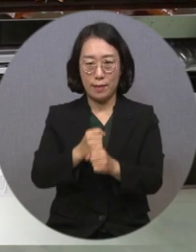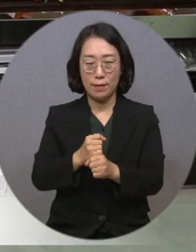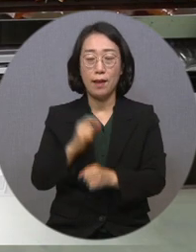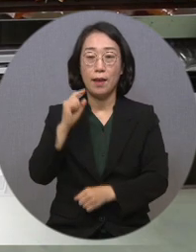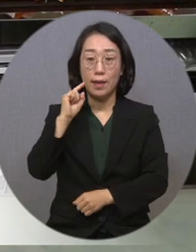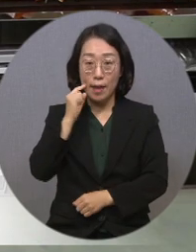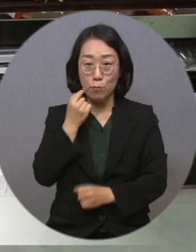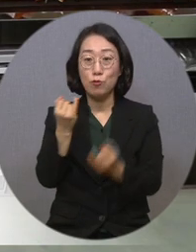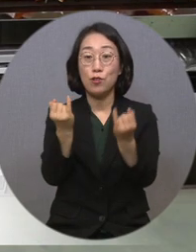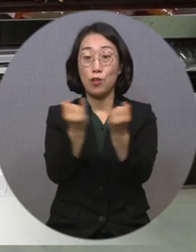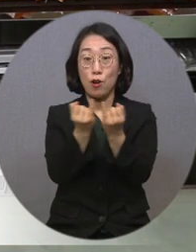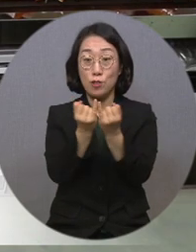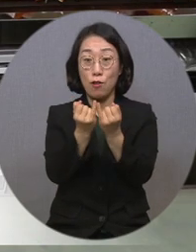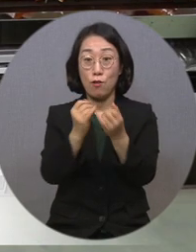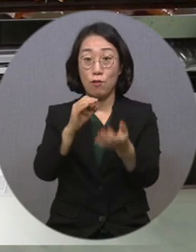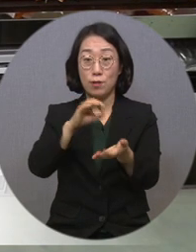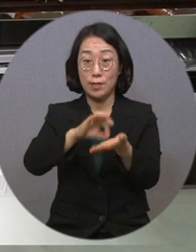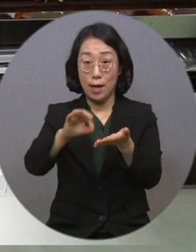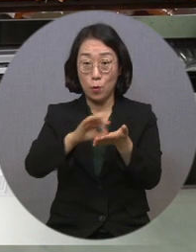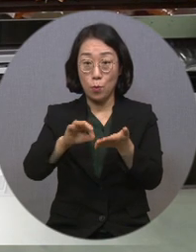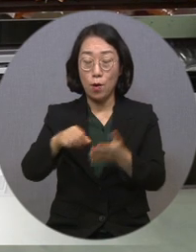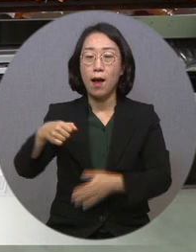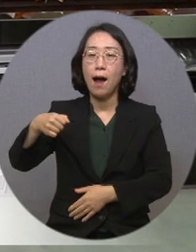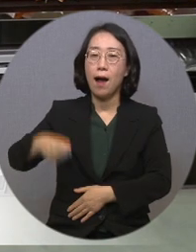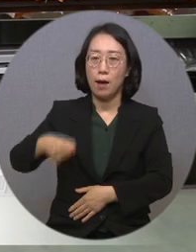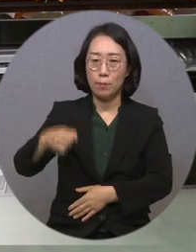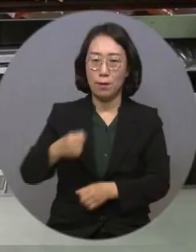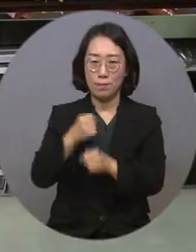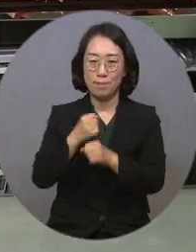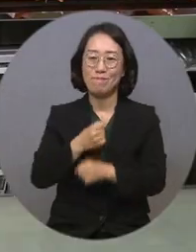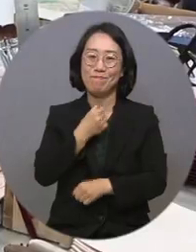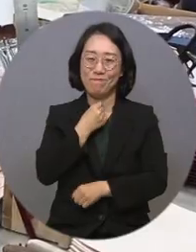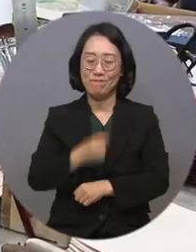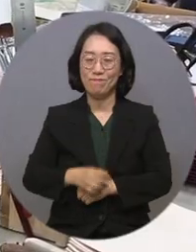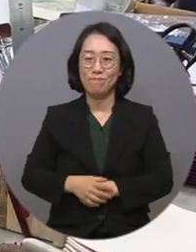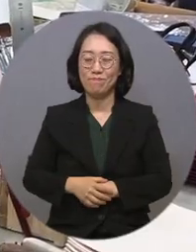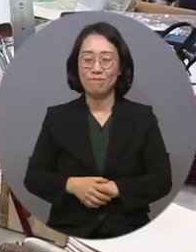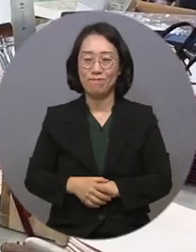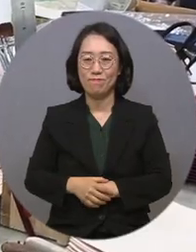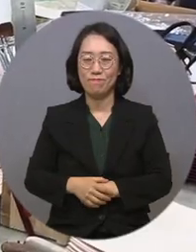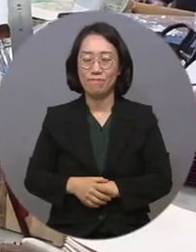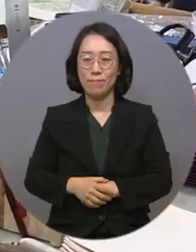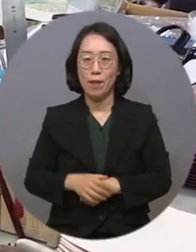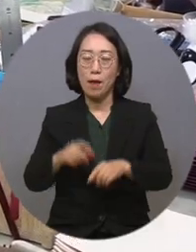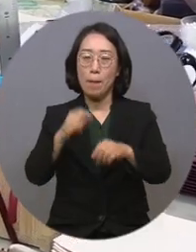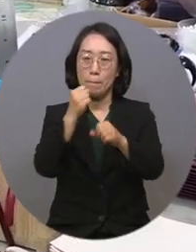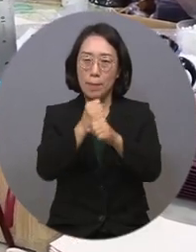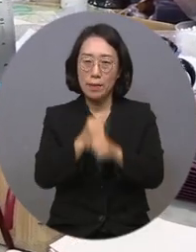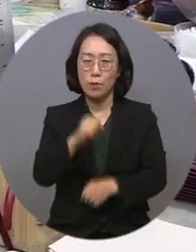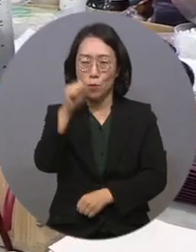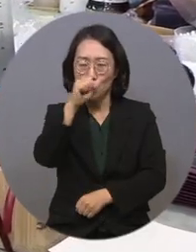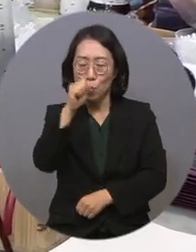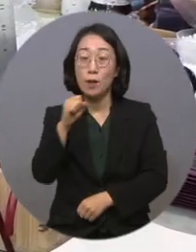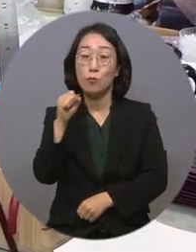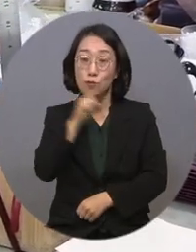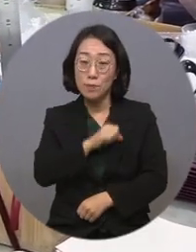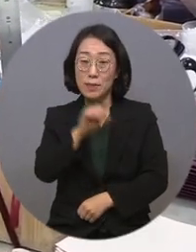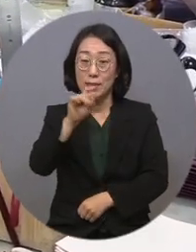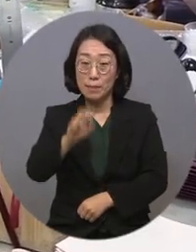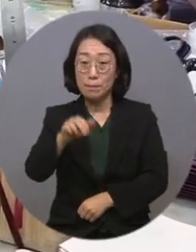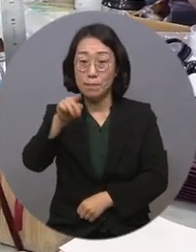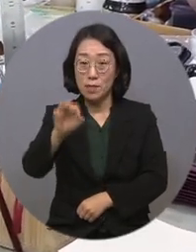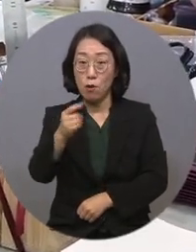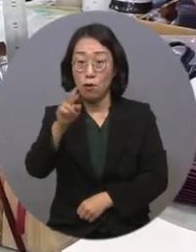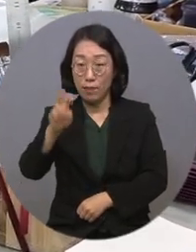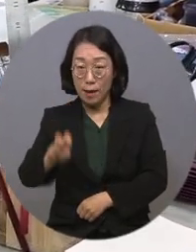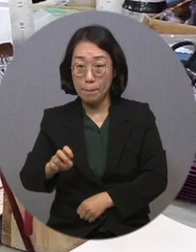예쁜 여성들을 위한 핸드백을 제작하는 게 꿈입니다. 평소 무언가 만드는 일을 좋아했던 임정남